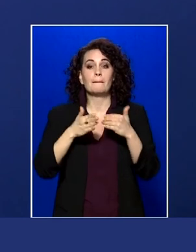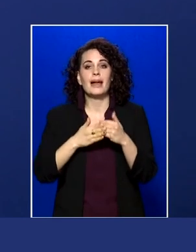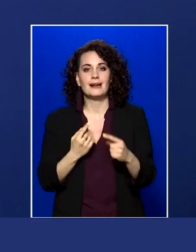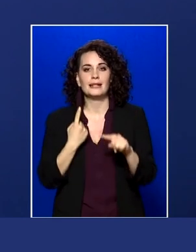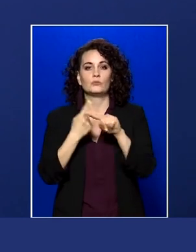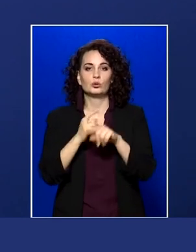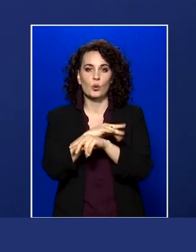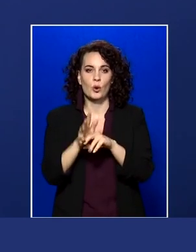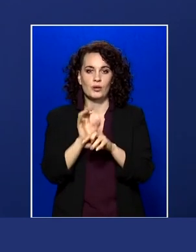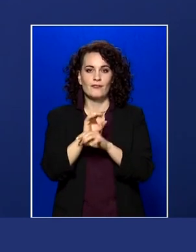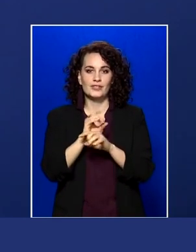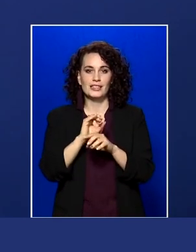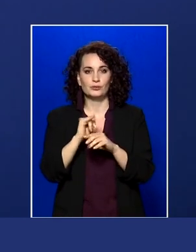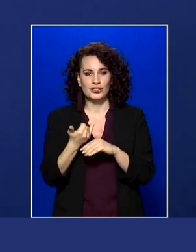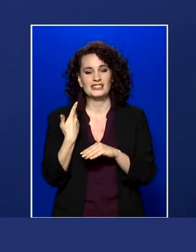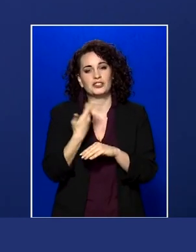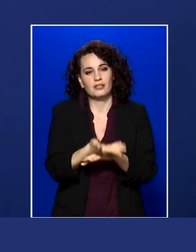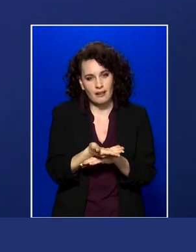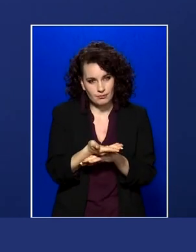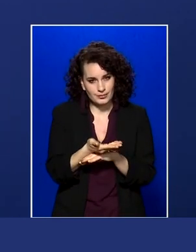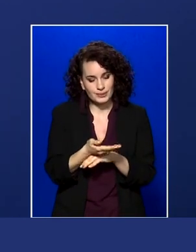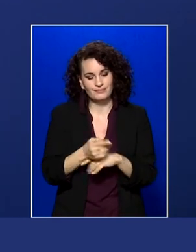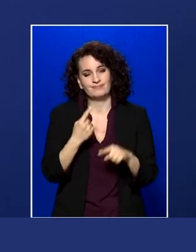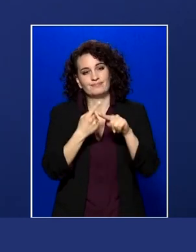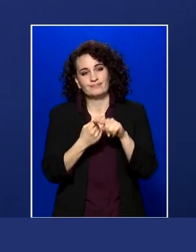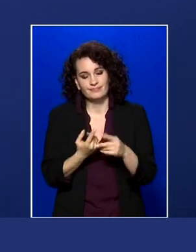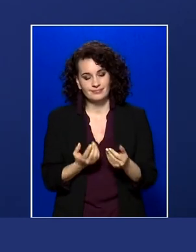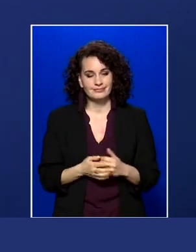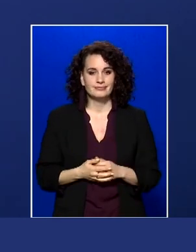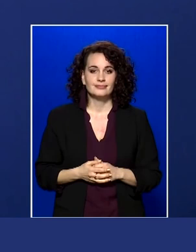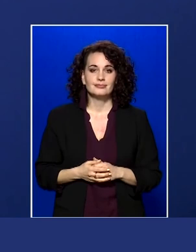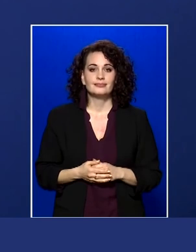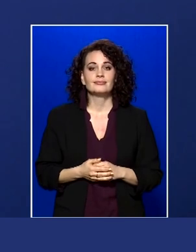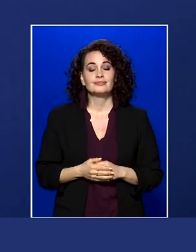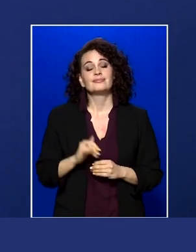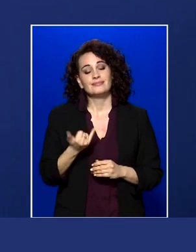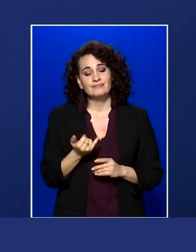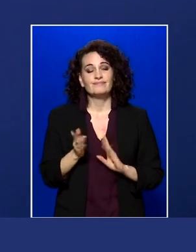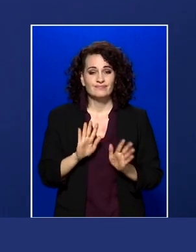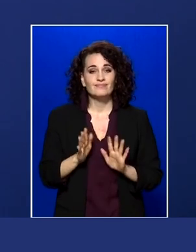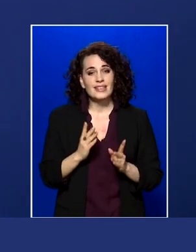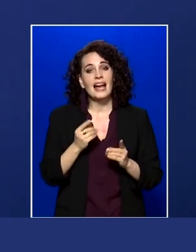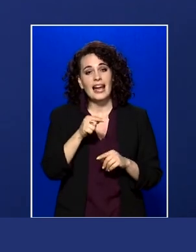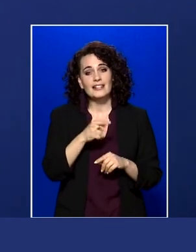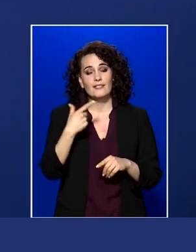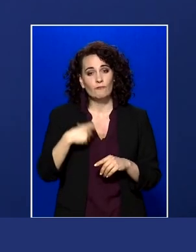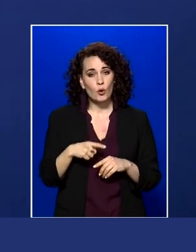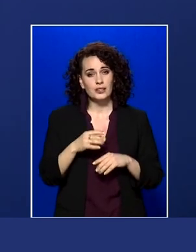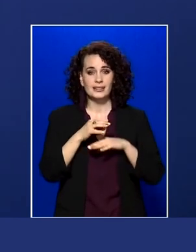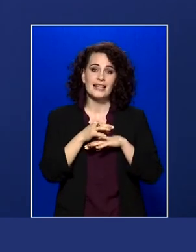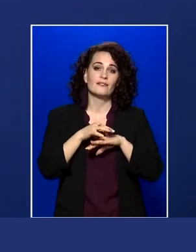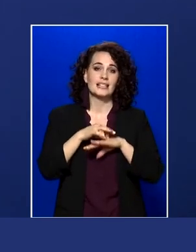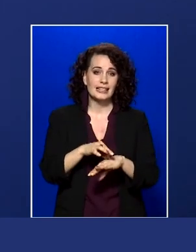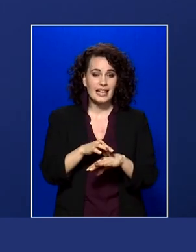még egy új koronavírus fertőzést is kaptak, és valószínűleg ez vezethetett a végső